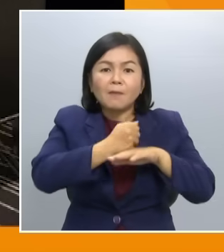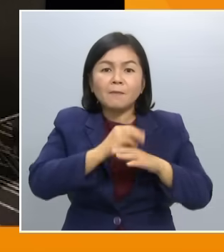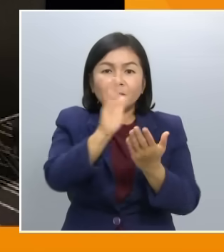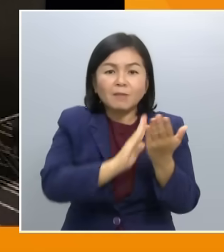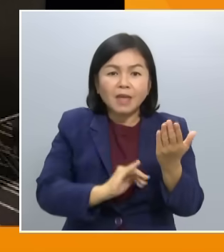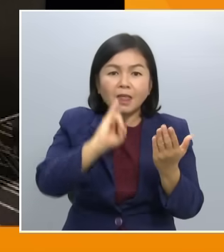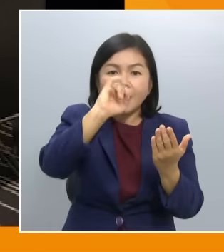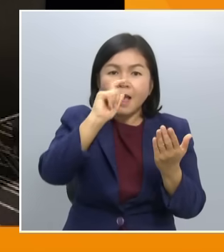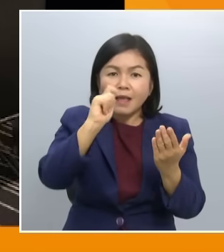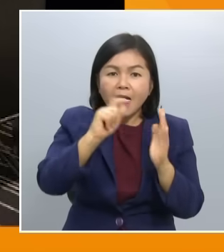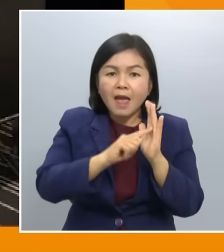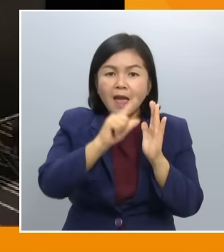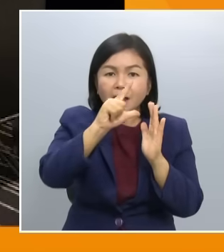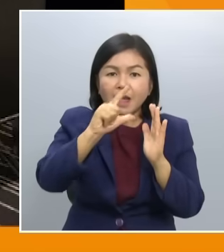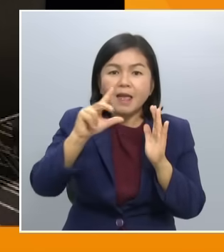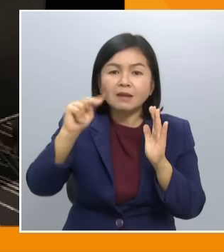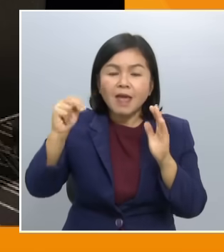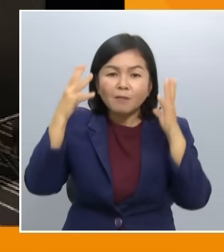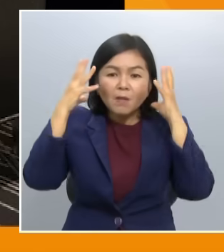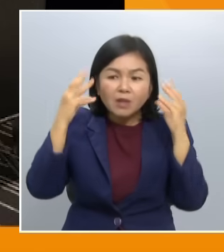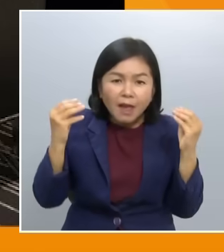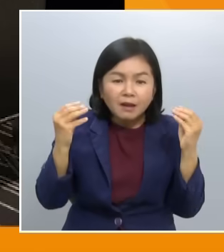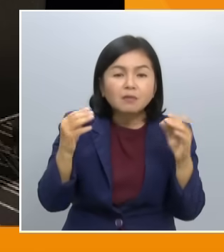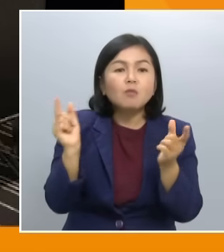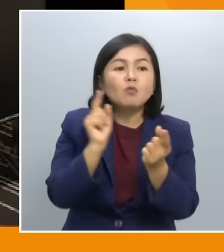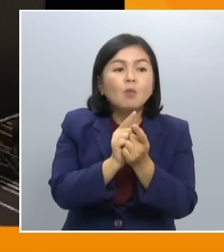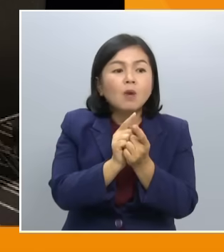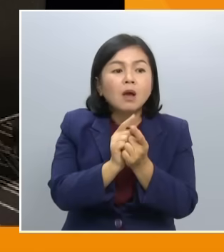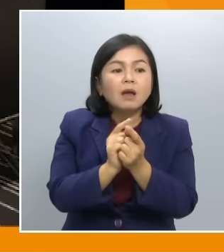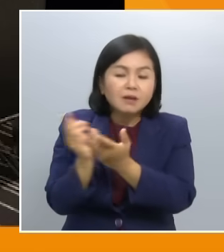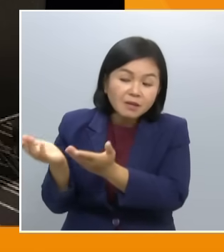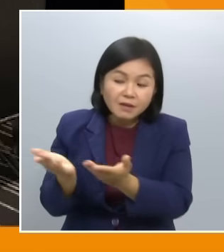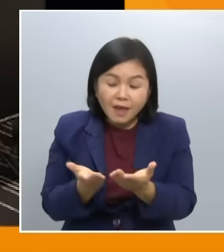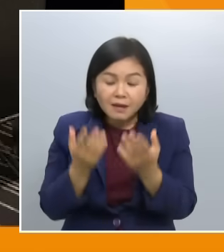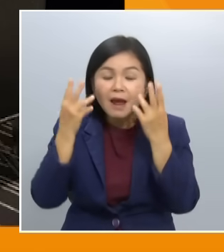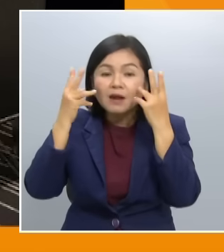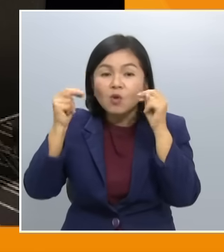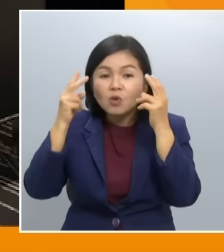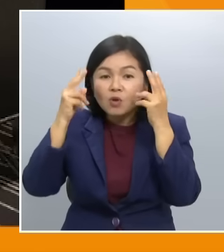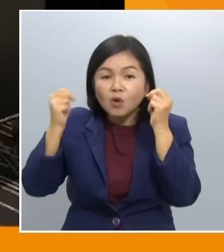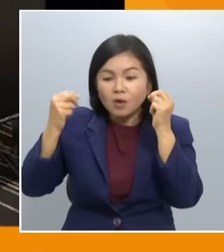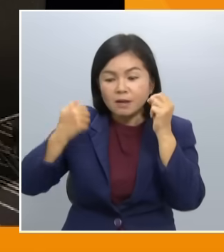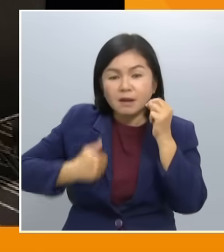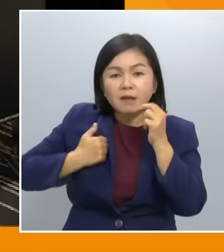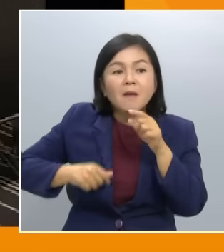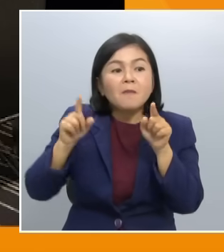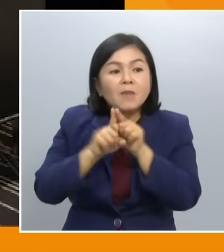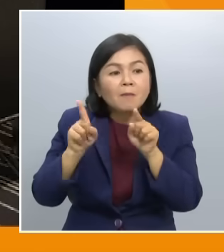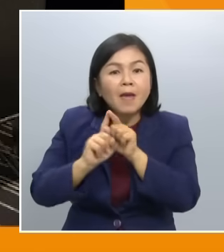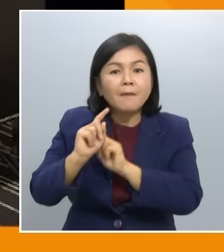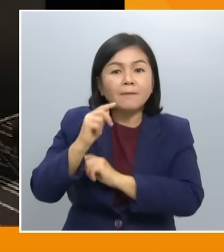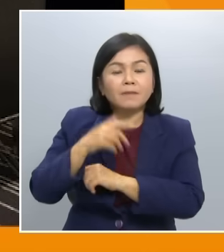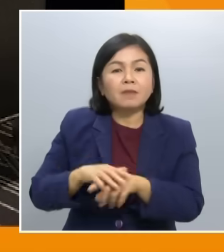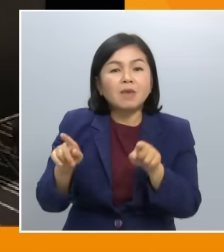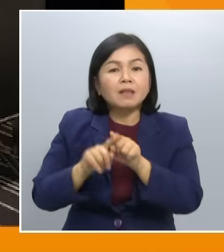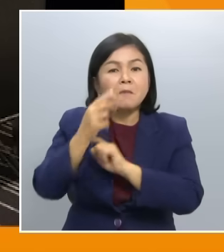แต่ว่าอดีตผู้นำไอร์แลนด์คุณเอนดาเคนนี่ค่ะก็ต้อนรับนายกทรูโดด้วยการใส่ถุงเท้าลวดลายใบเมเปิลสีแดง